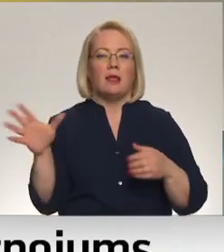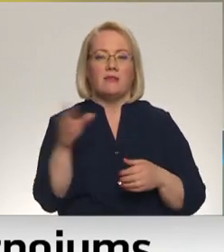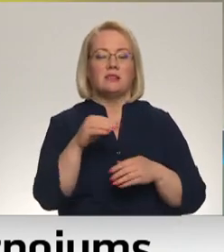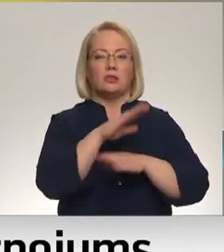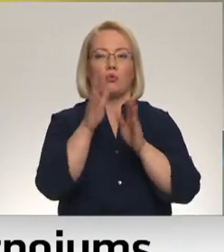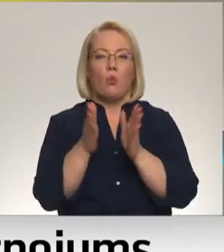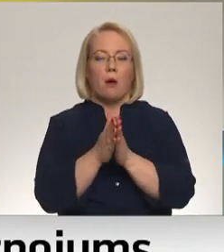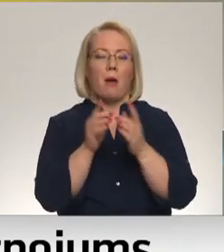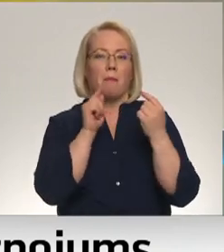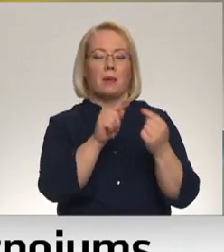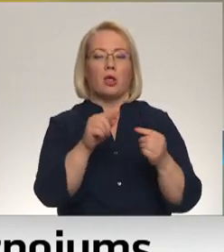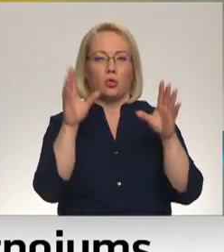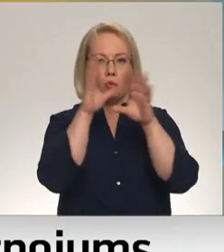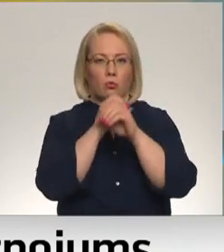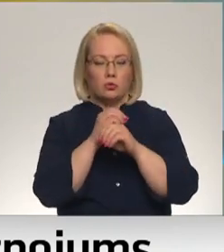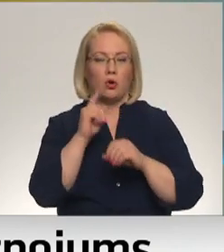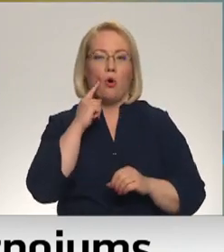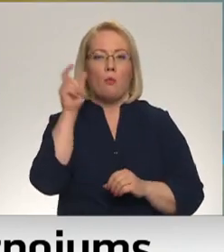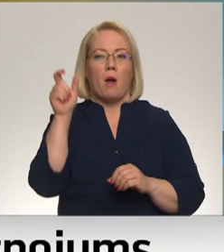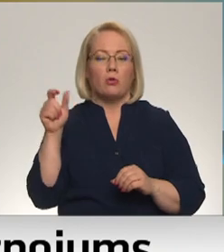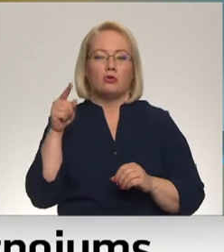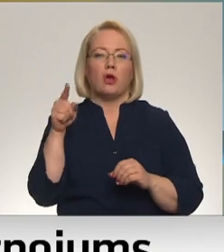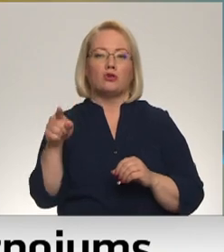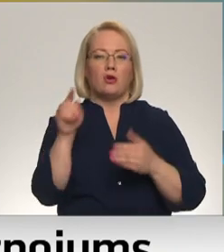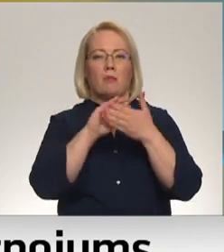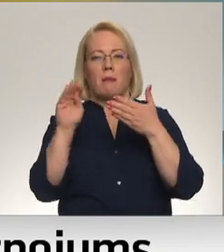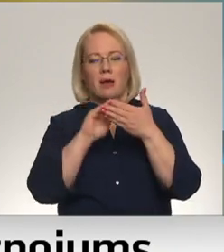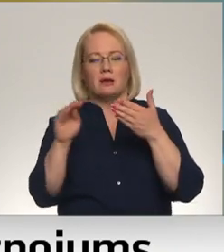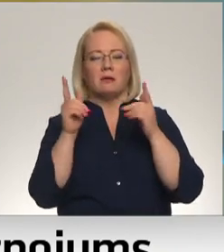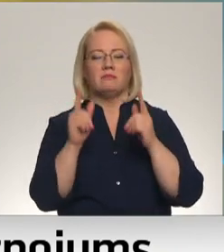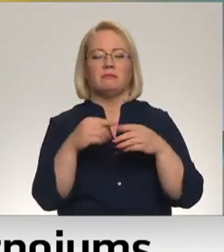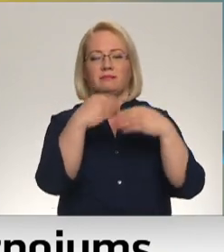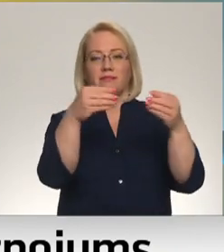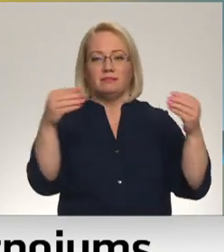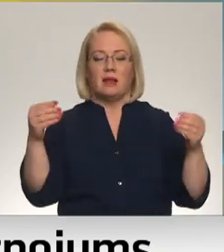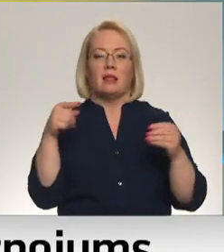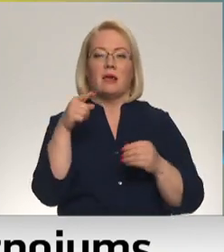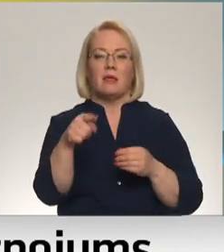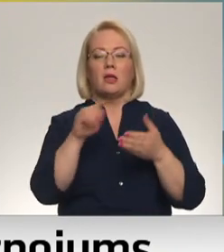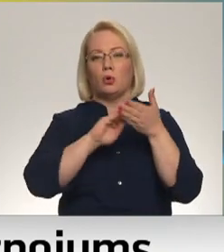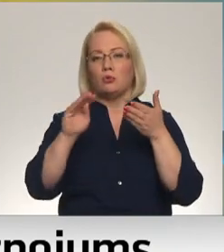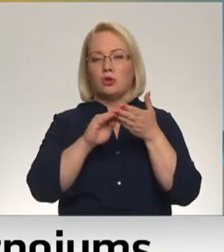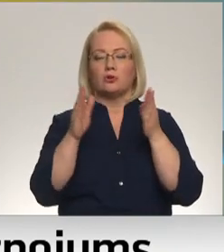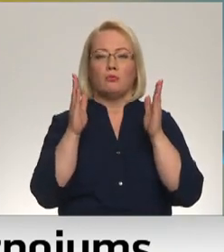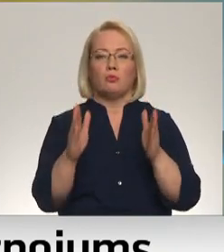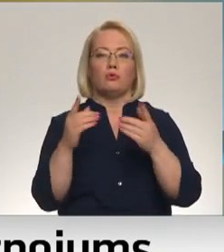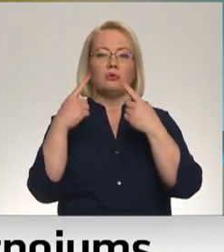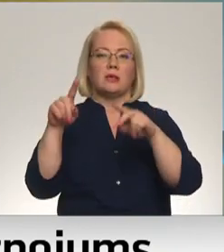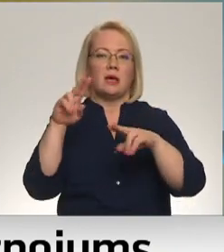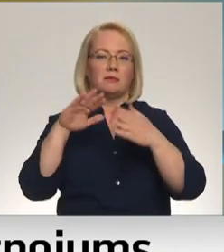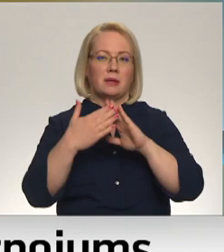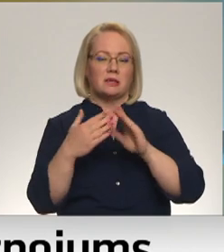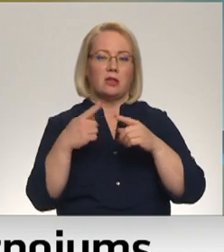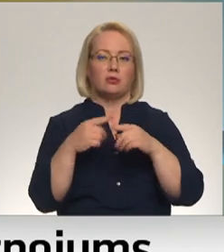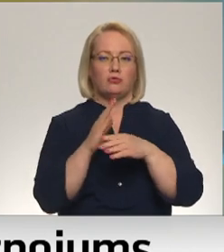tumsu. Madonieši gatavi dalīties ar trafaretiem un pārpalikušiem krāsas baloniņiem, lai šādi uzraksti taptu arī citās pilsētās un